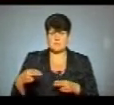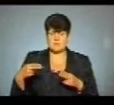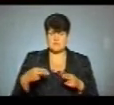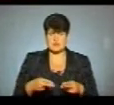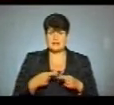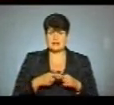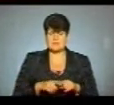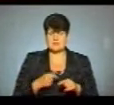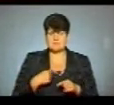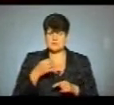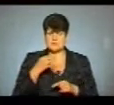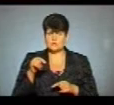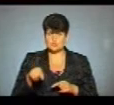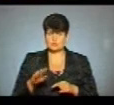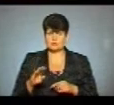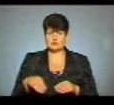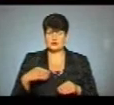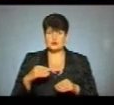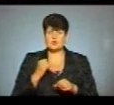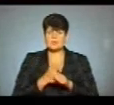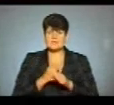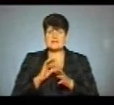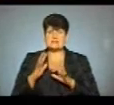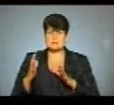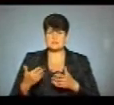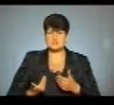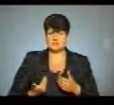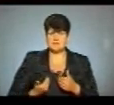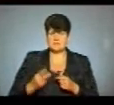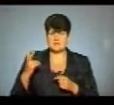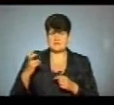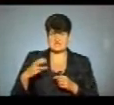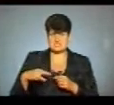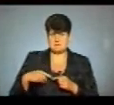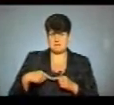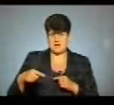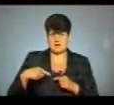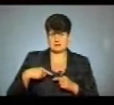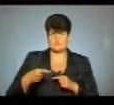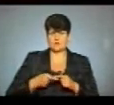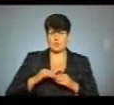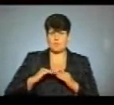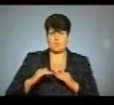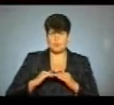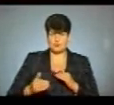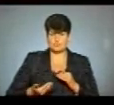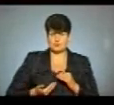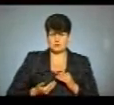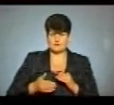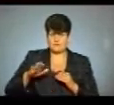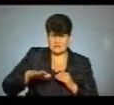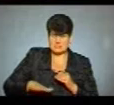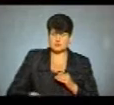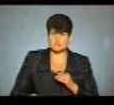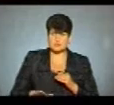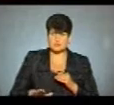техніка, нам сказали, що тут будуть розбивати сади. Ми живемо 200 метрів від цього поля, живемо в низовині.